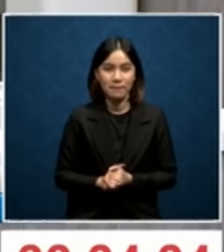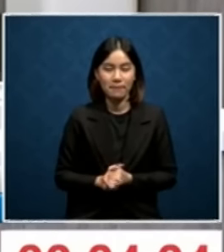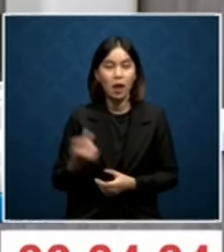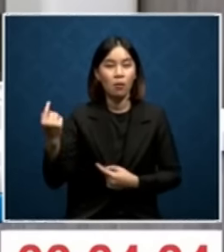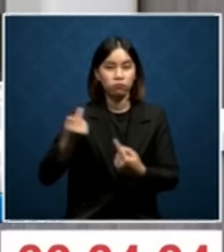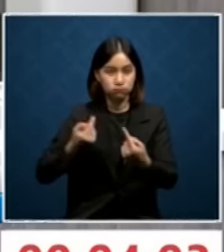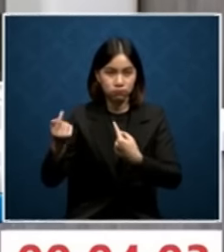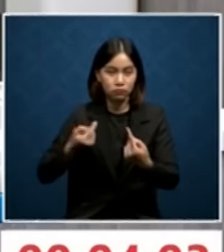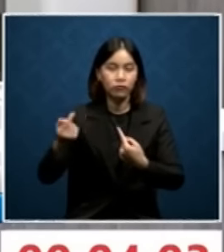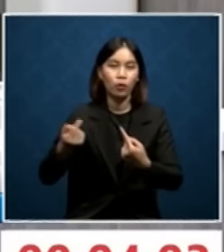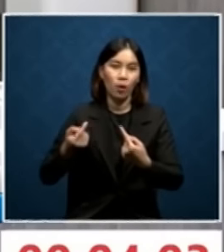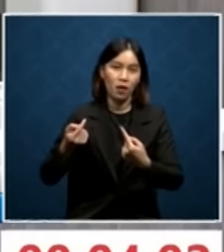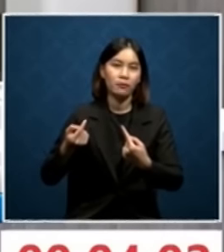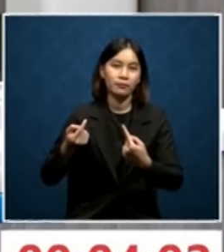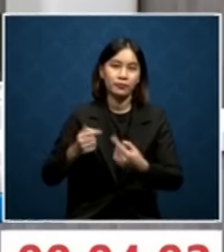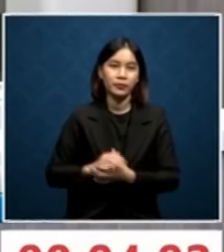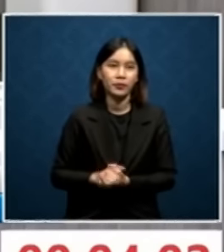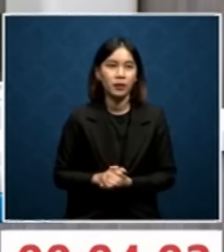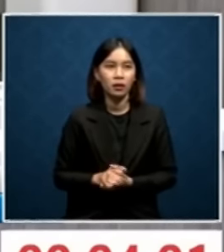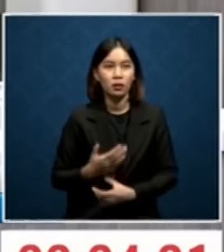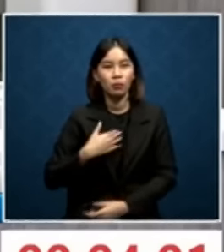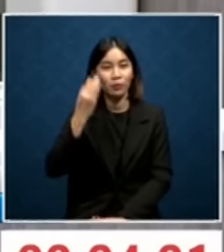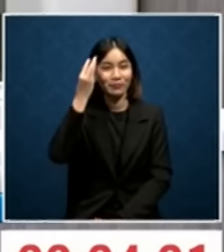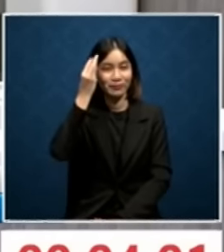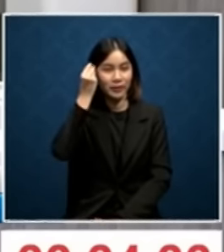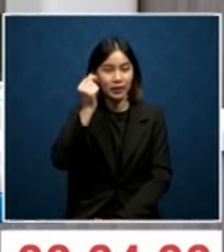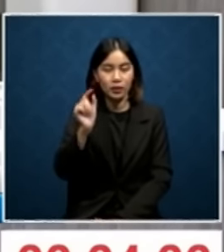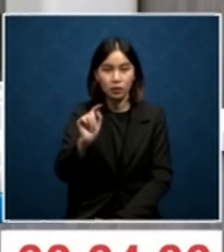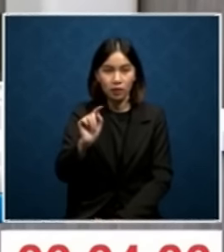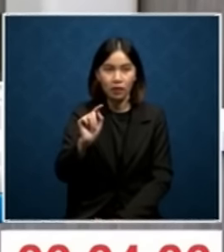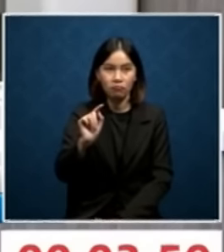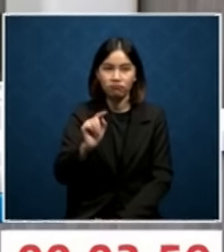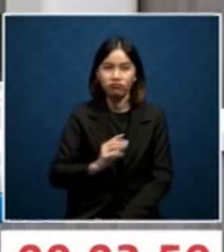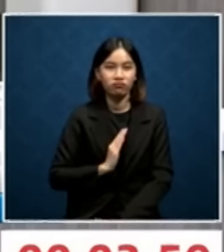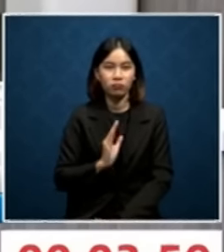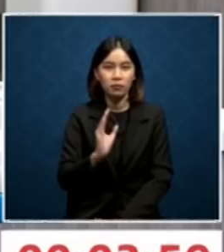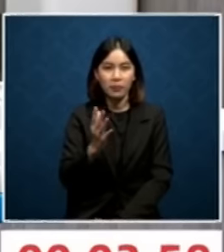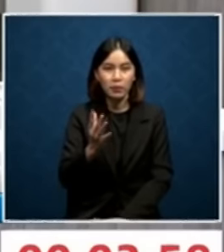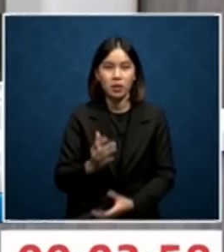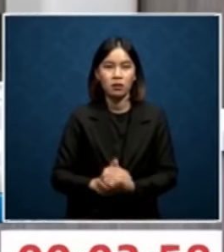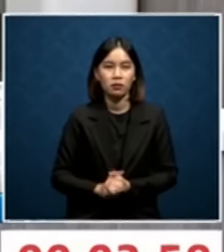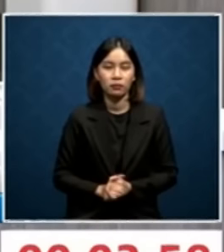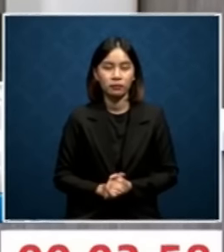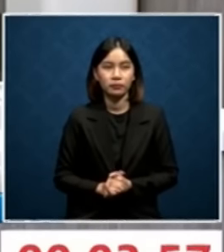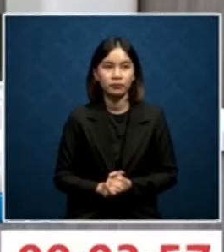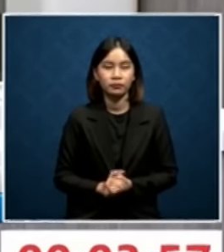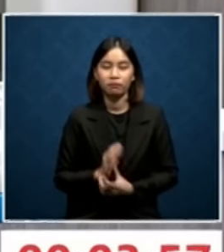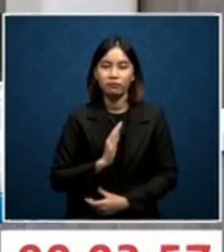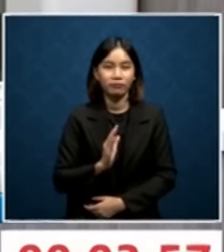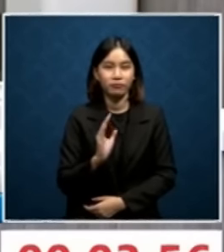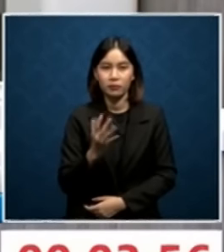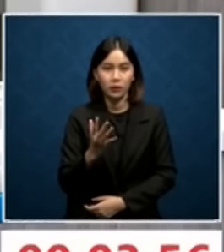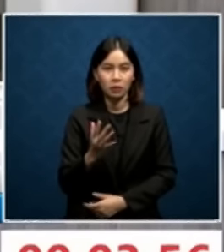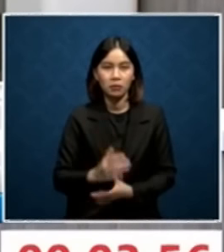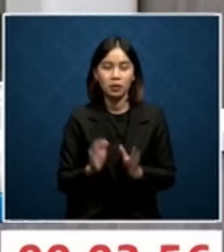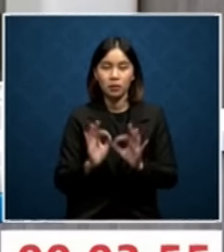ตั้งเสนอตั้งกรรมาธิการวิสามัญในการที่จะมาพิจารณาเรื่องที่มันมีผลต่อ